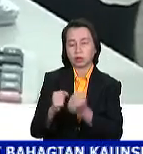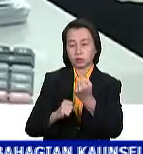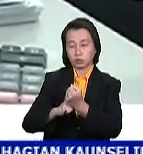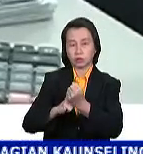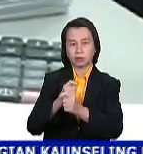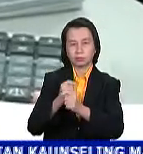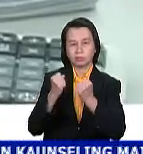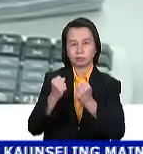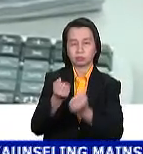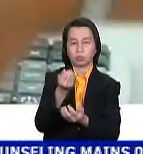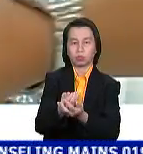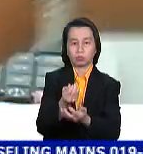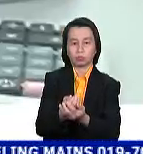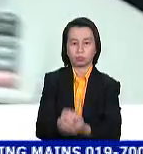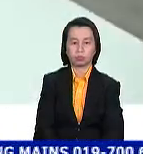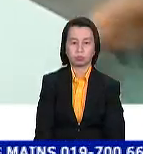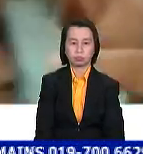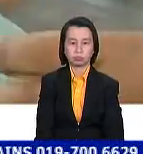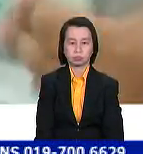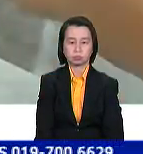daya tahan keuangan.